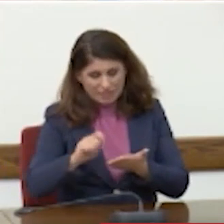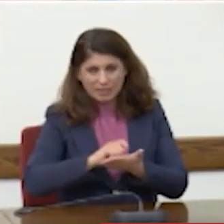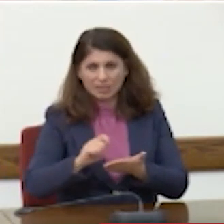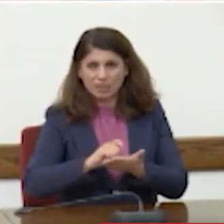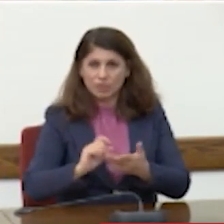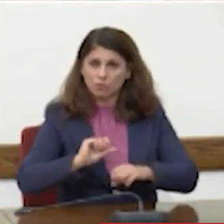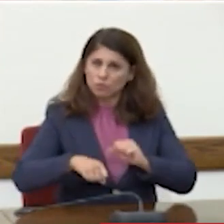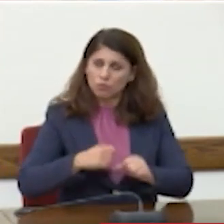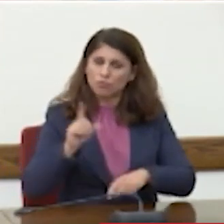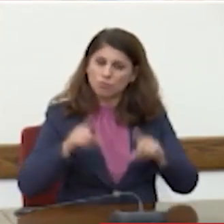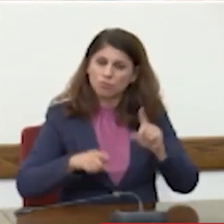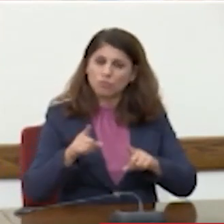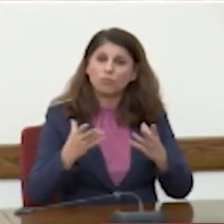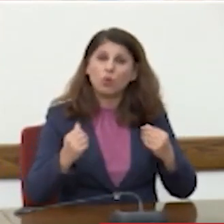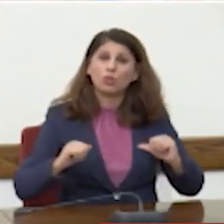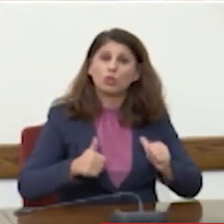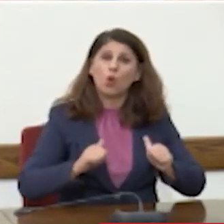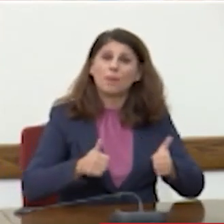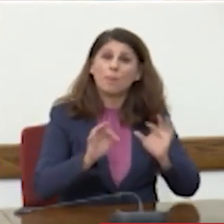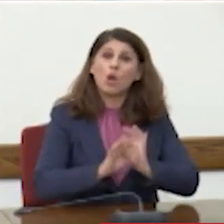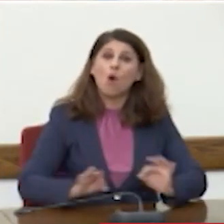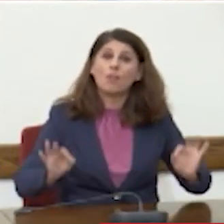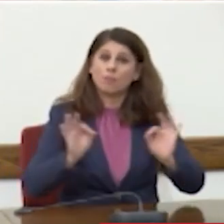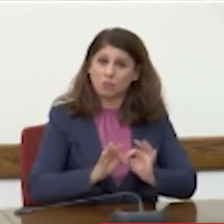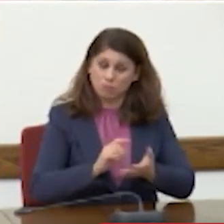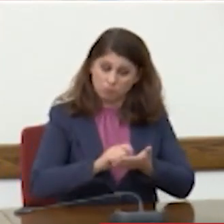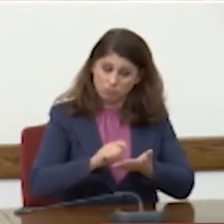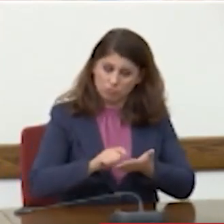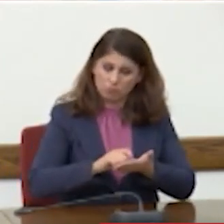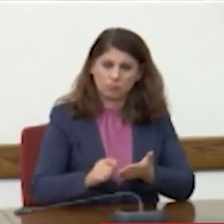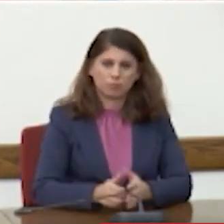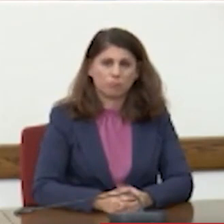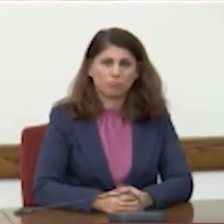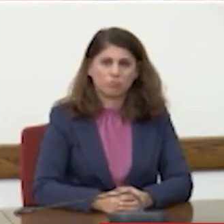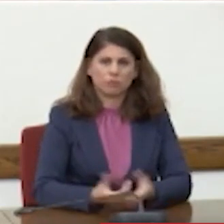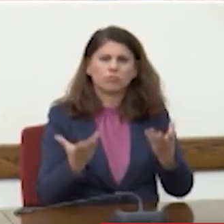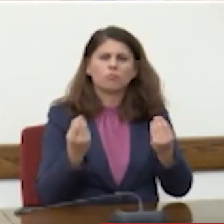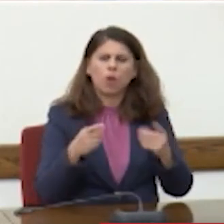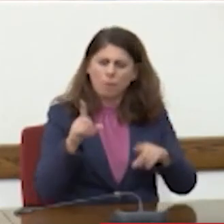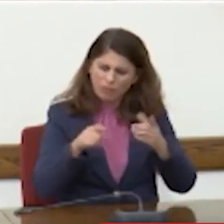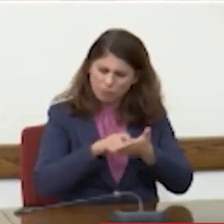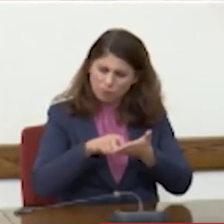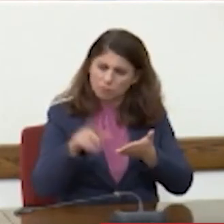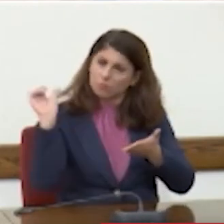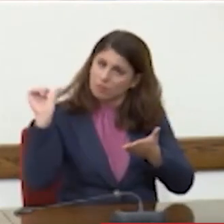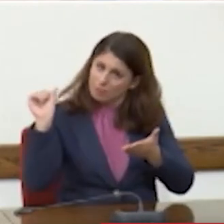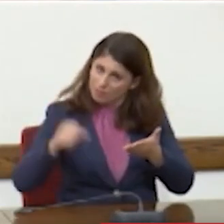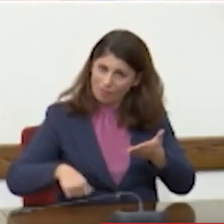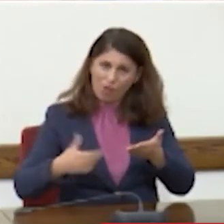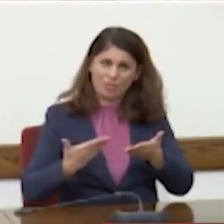ο Πρωθυπουργός θα προχωρούσε σε ανακοινώσεις σχετικά με μέτρα που σκοπεύει να πάρει η κυβέρνηση για να αναστρέψει αυτή την τάση. Κάτι τέτοιο όμως δεν